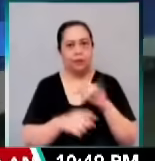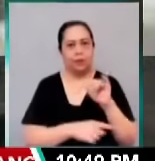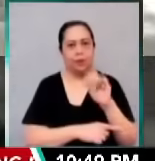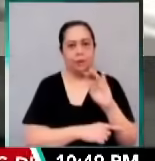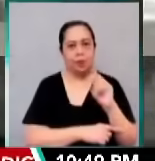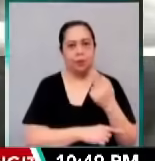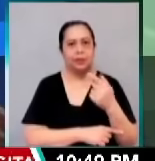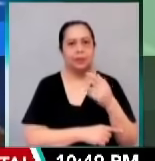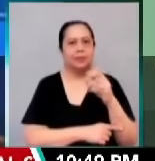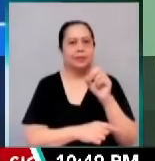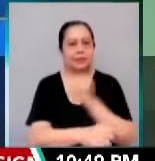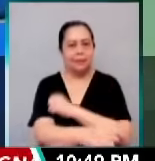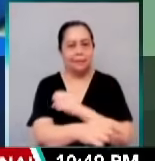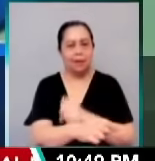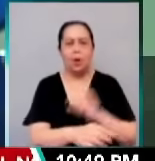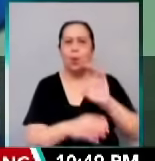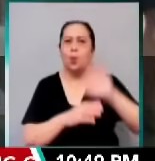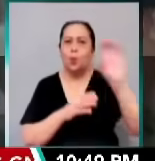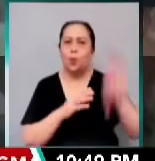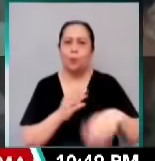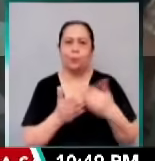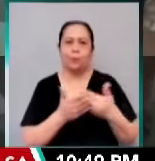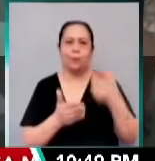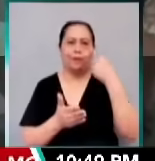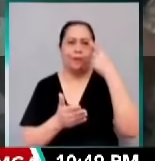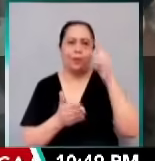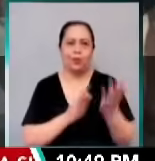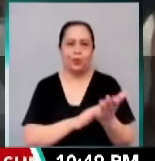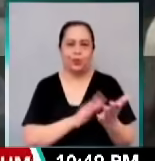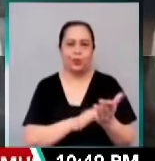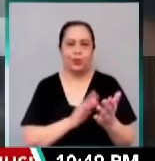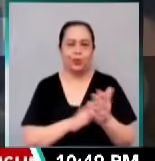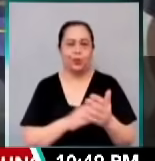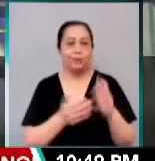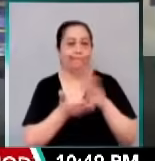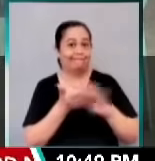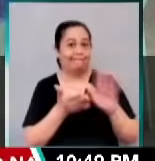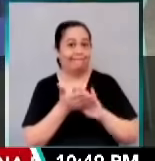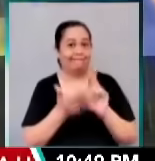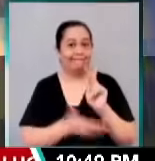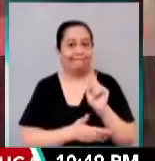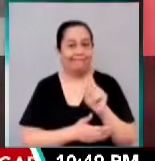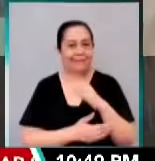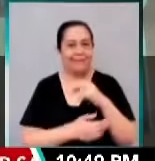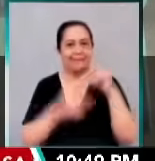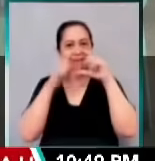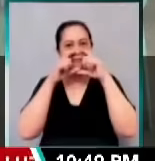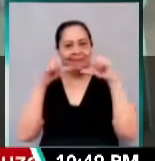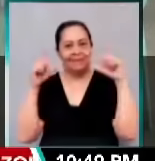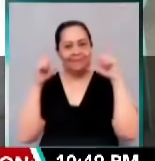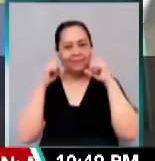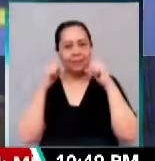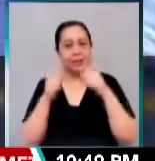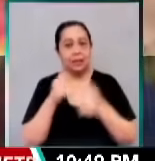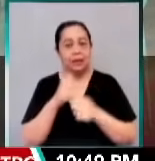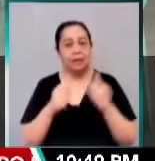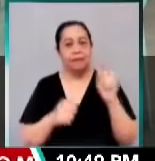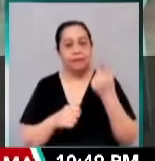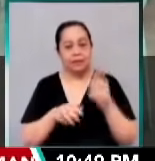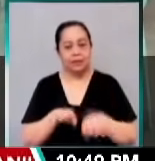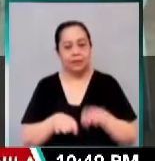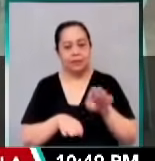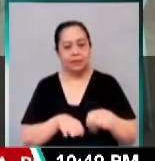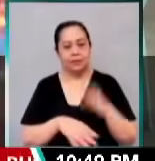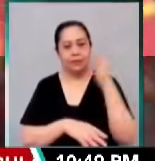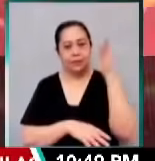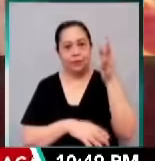ng kumpletong kagamitan pang eskwela, hygiene kits at face mask sa ilalim ng unang hakbang sa kinabukasang